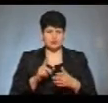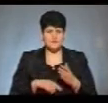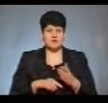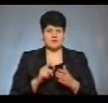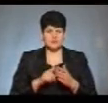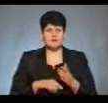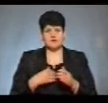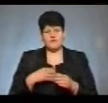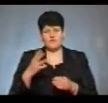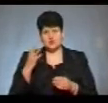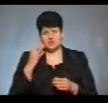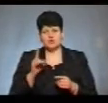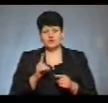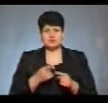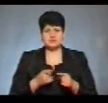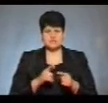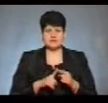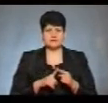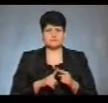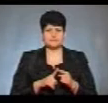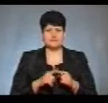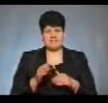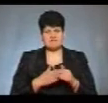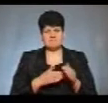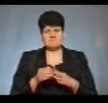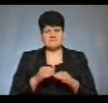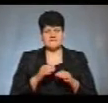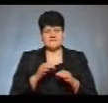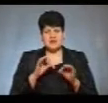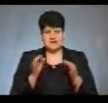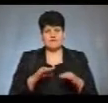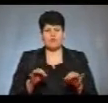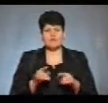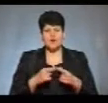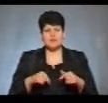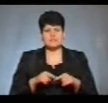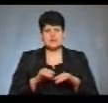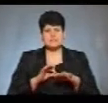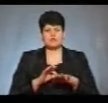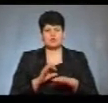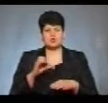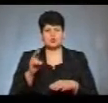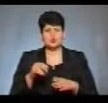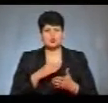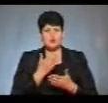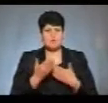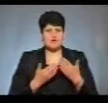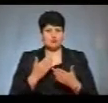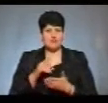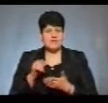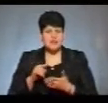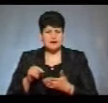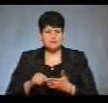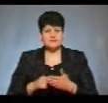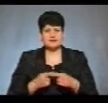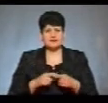це достатньо, скажімо, вже кваліфіковані, скажімо, організації проводять соціологічні опитування. В основному